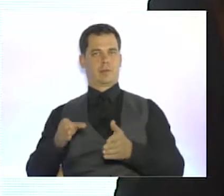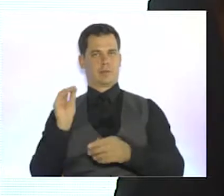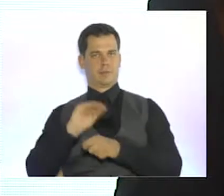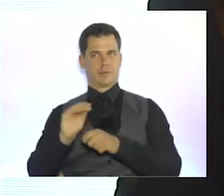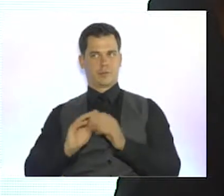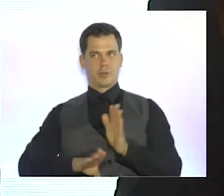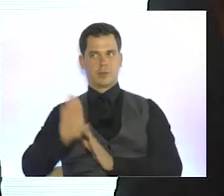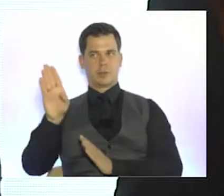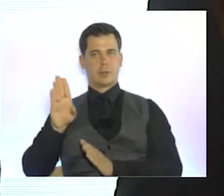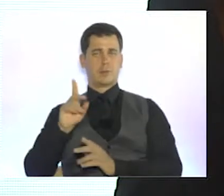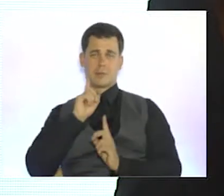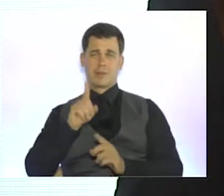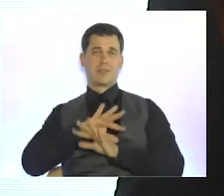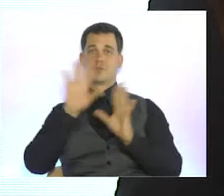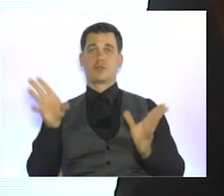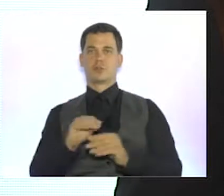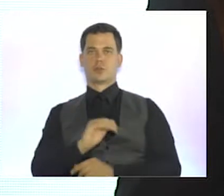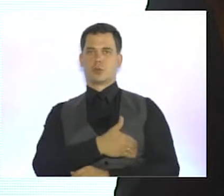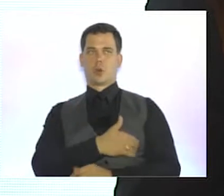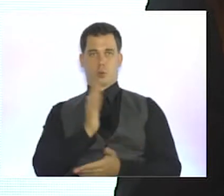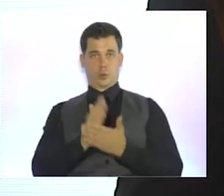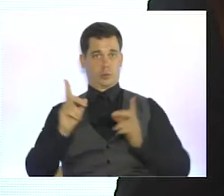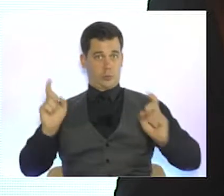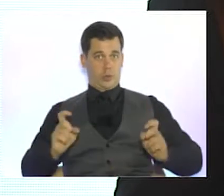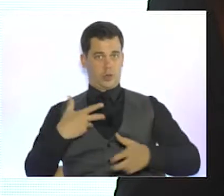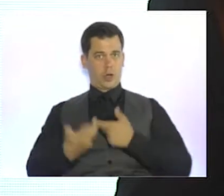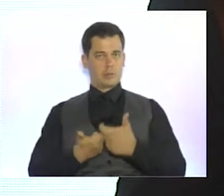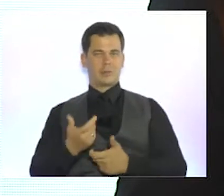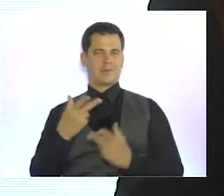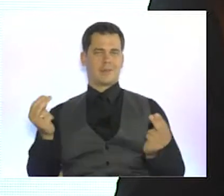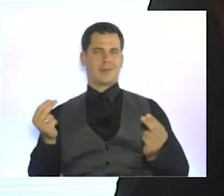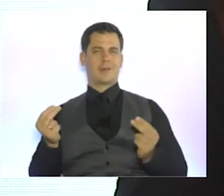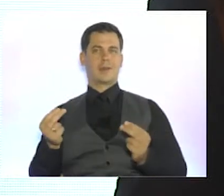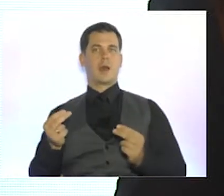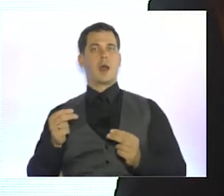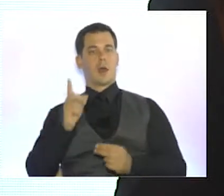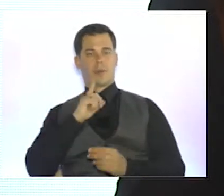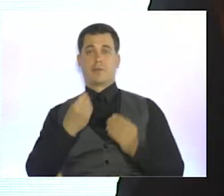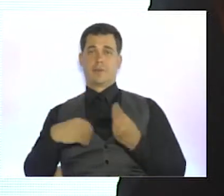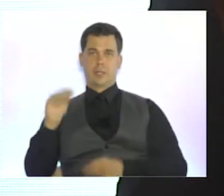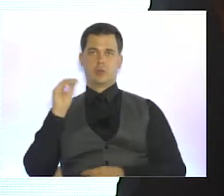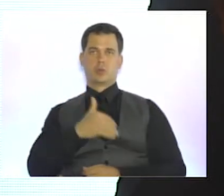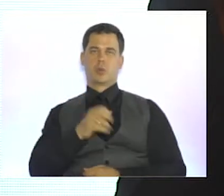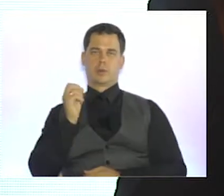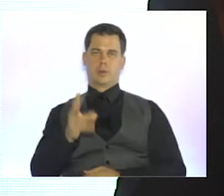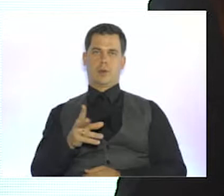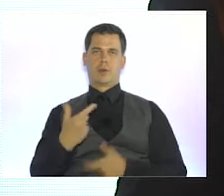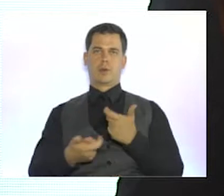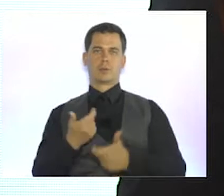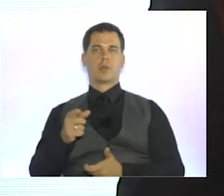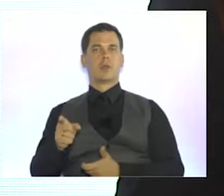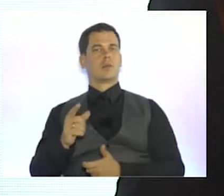nie wszystkie szkoły od początku wprowadziły ten program, ale większość tak. No i co się